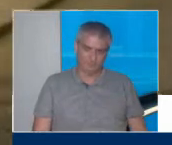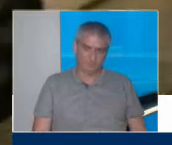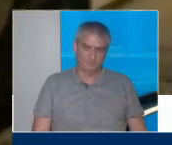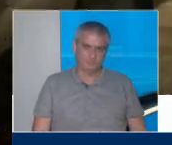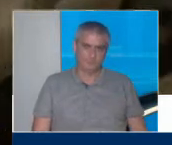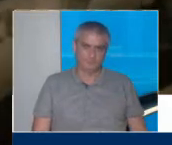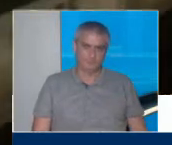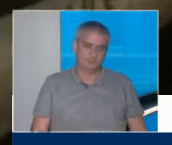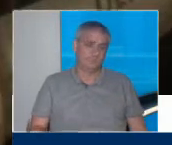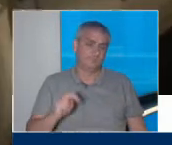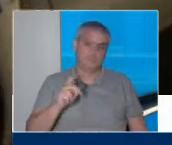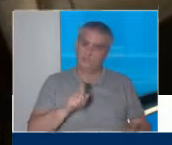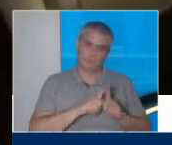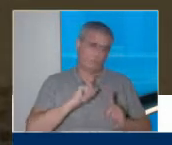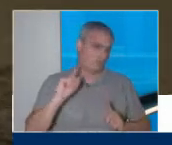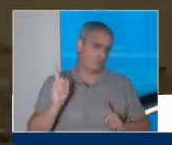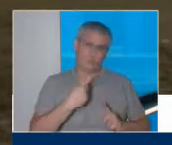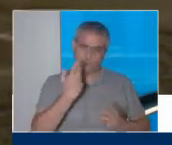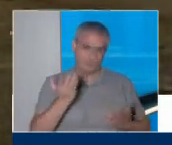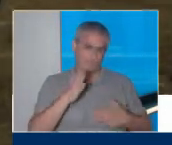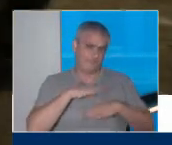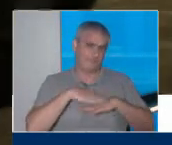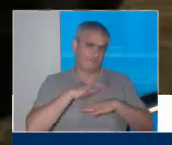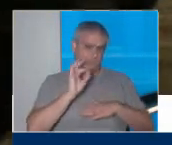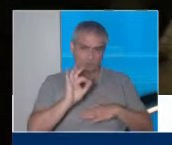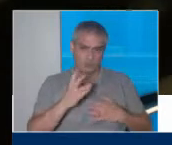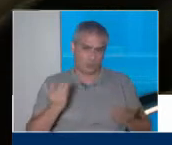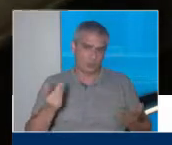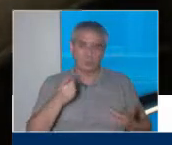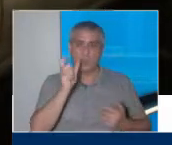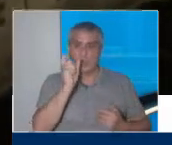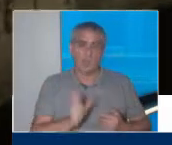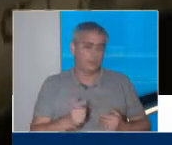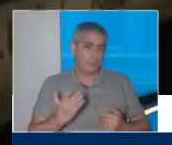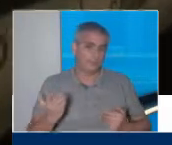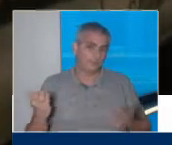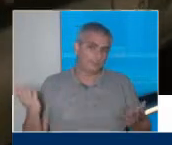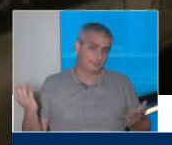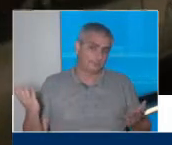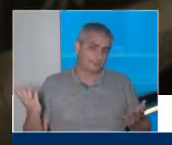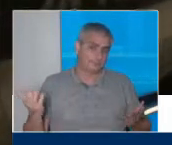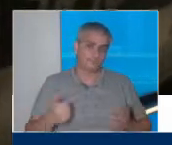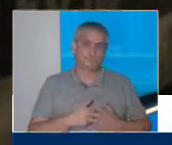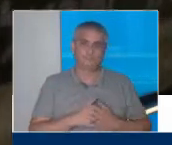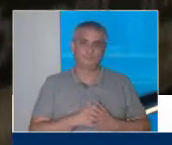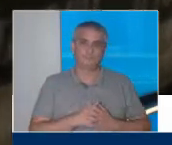נידאל הוא כמו כל אדם לפני שהוא, מה התפקיד שלו ומה הטייטל שלו, בן אדם שחיפש